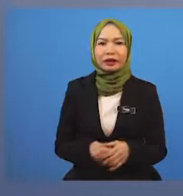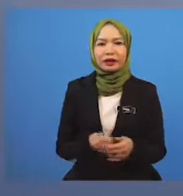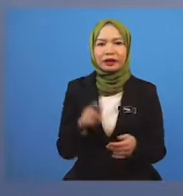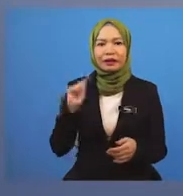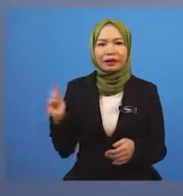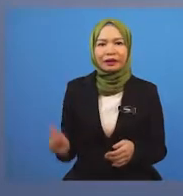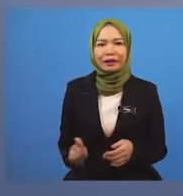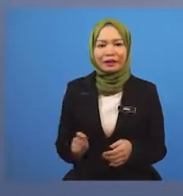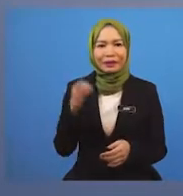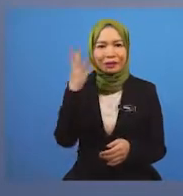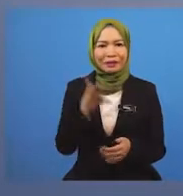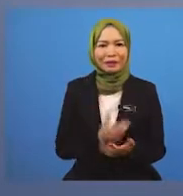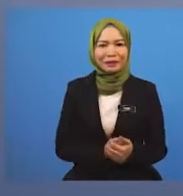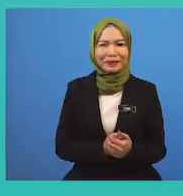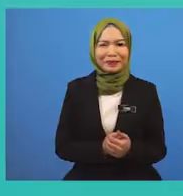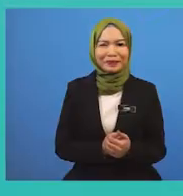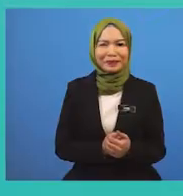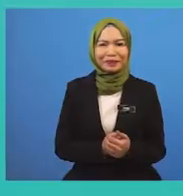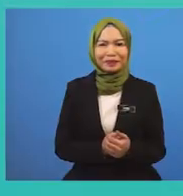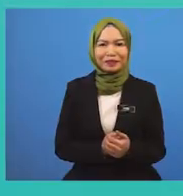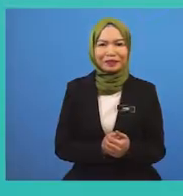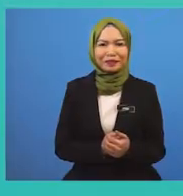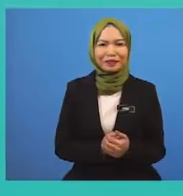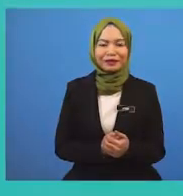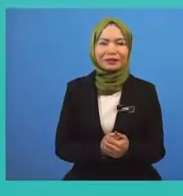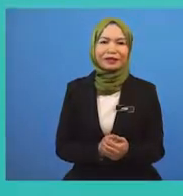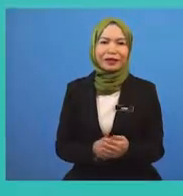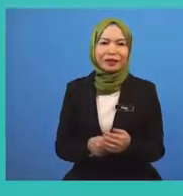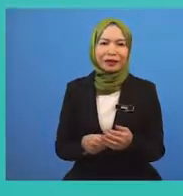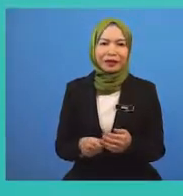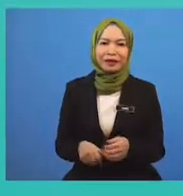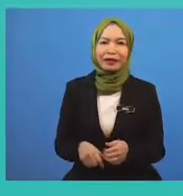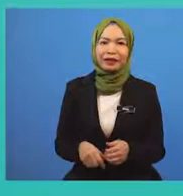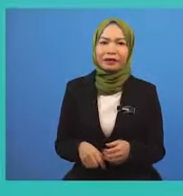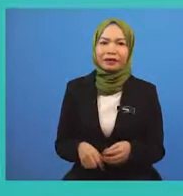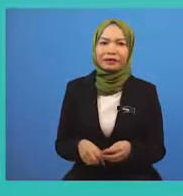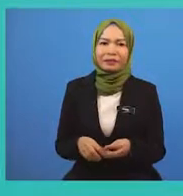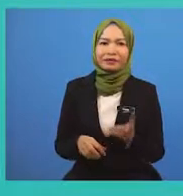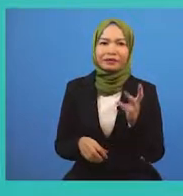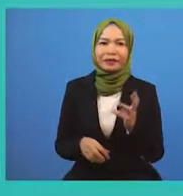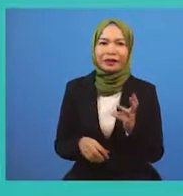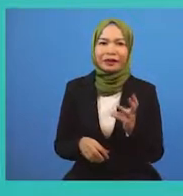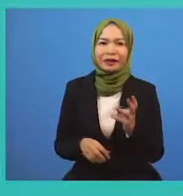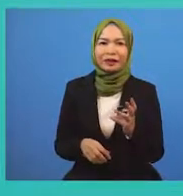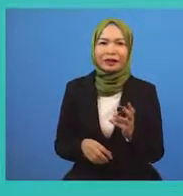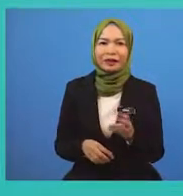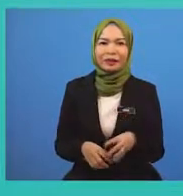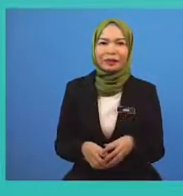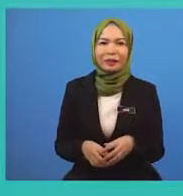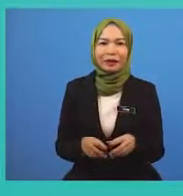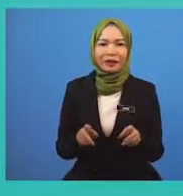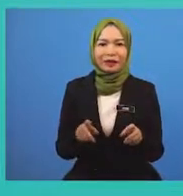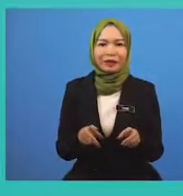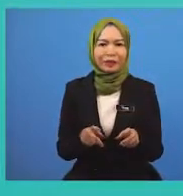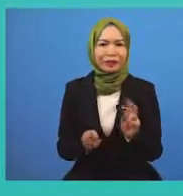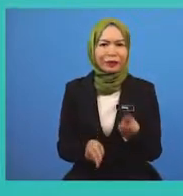Tunggu, ada lagi ni. Keenam, menghubungkaitkan perubahan tenaga dengan pembentukan